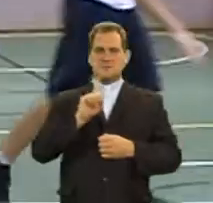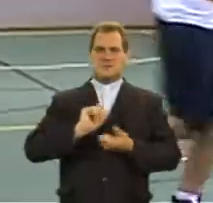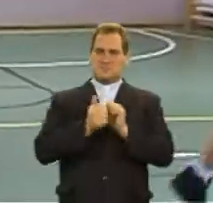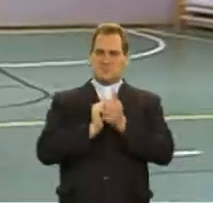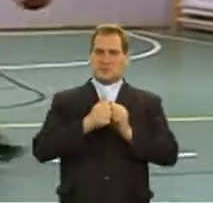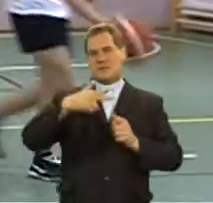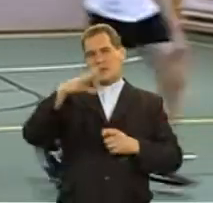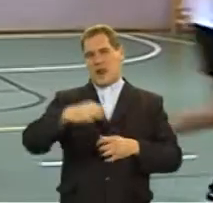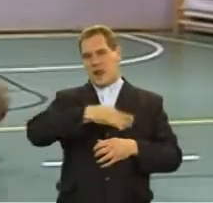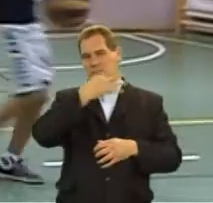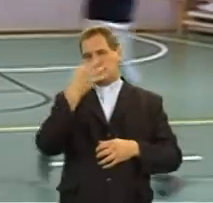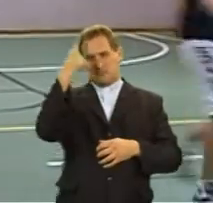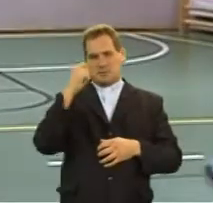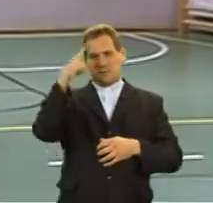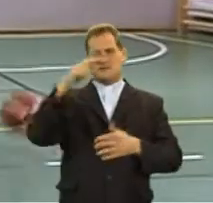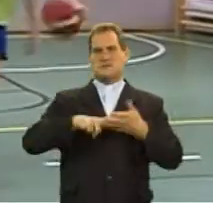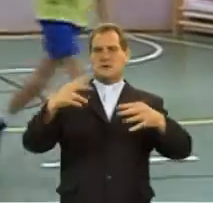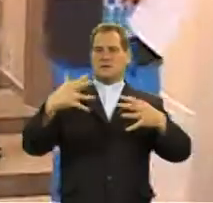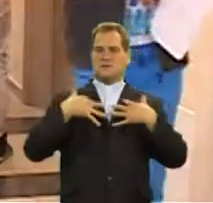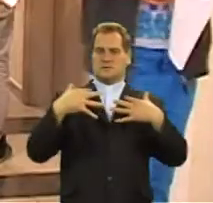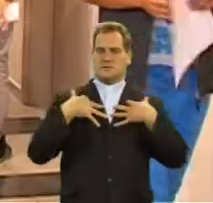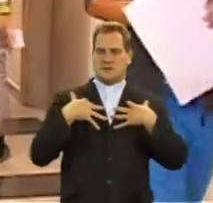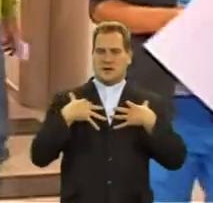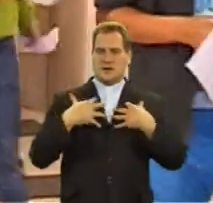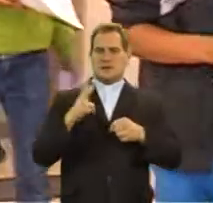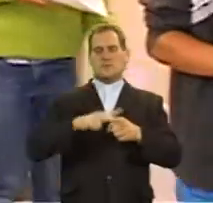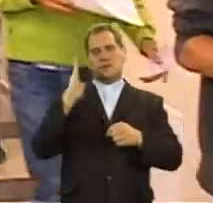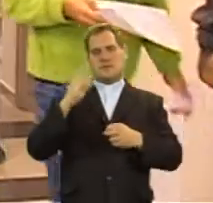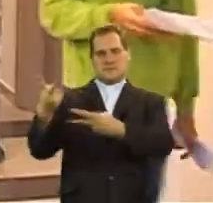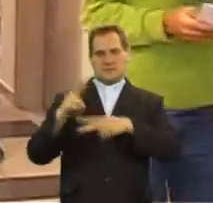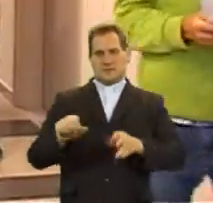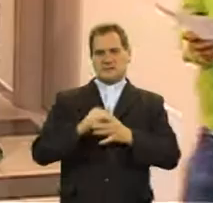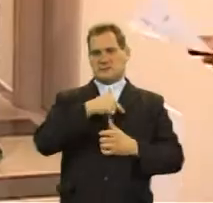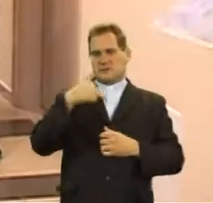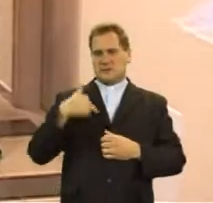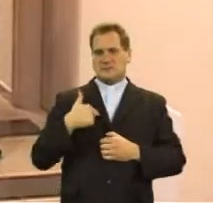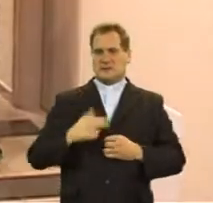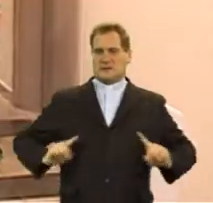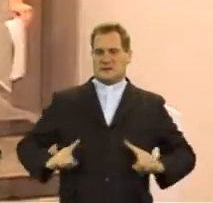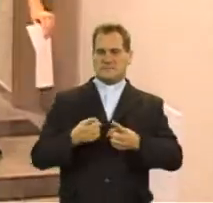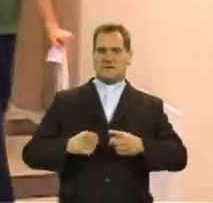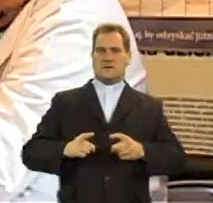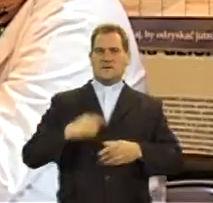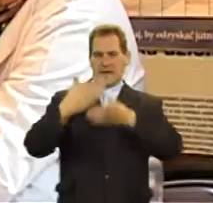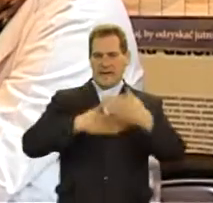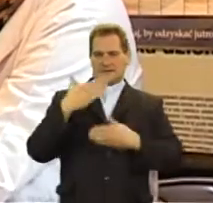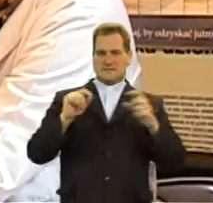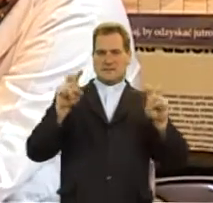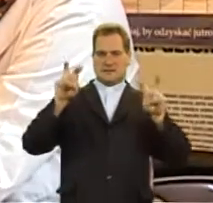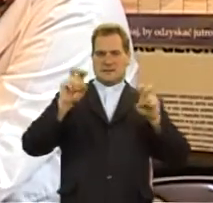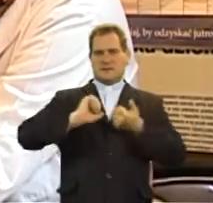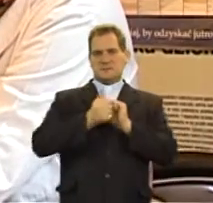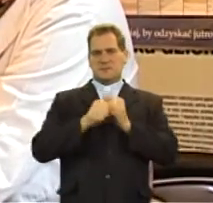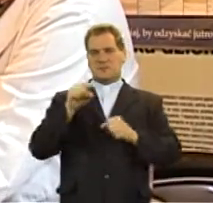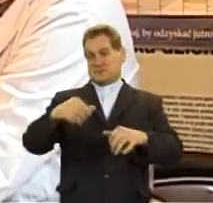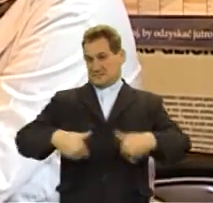najlepsza inwestycja, która będzie zwracać się przez długie lata, zorganizowano dla nich specjalną akcję Sport to zdrowie. W jej ramach